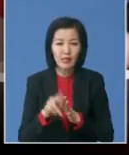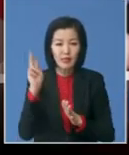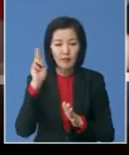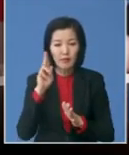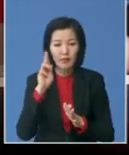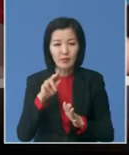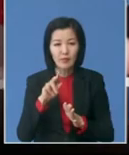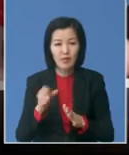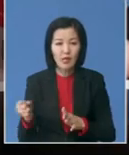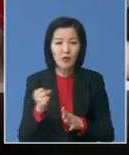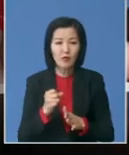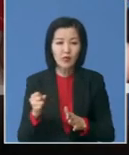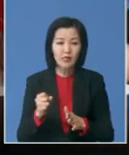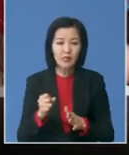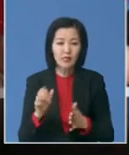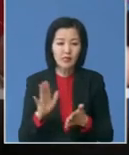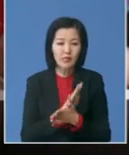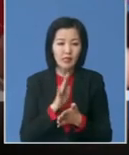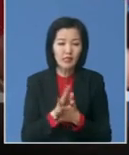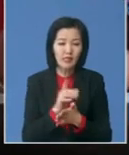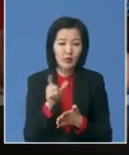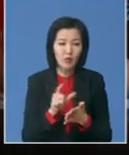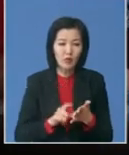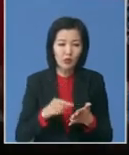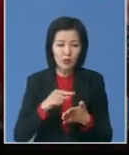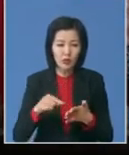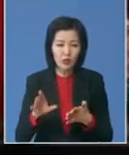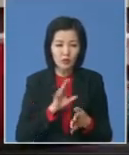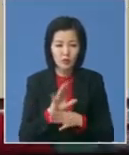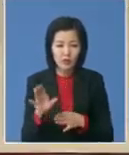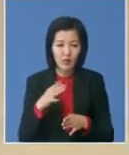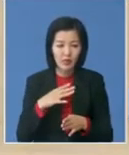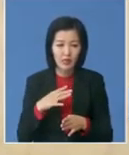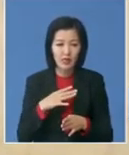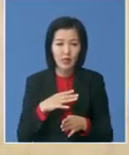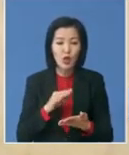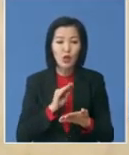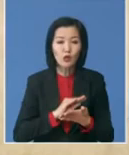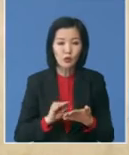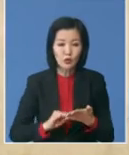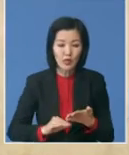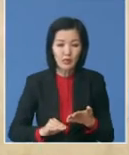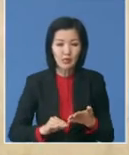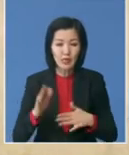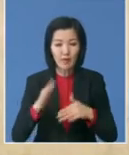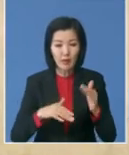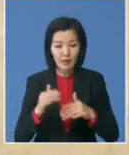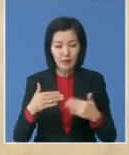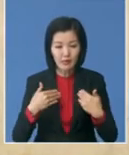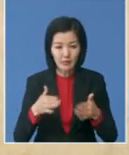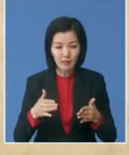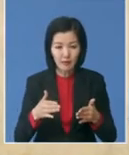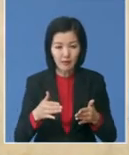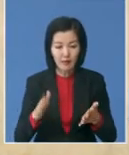ақ, аудандық газеттерге өлеңдерін жариялап тұрған. Сосын журналистика мамандығын тәмамдап, аудандық